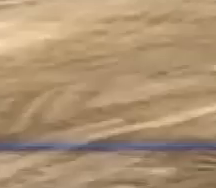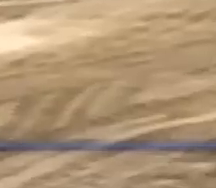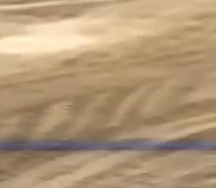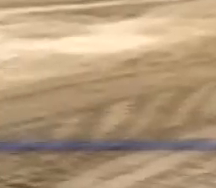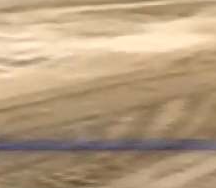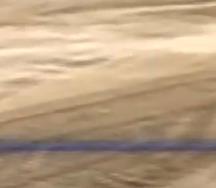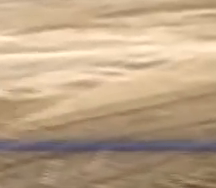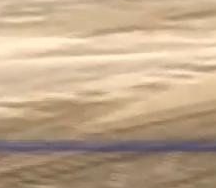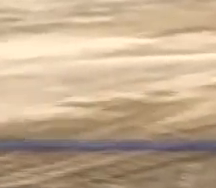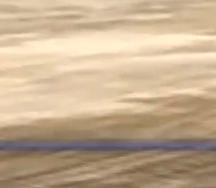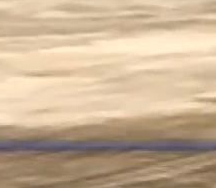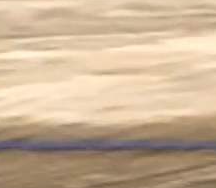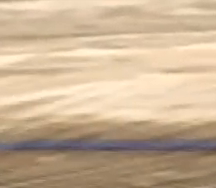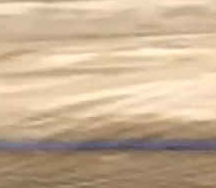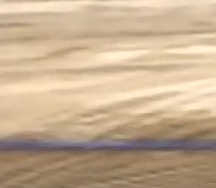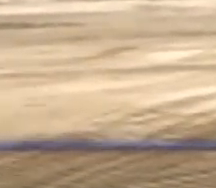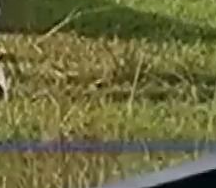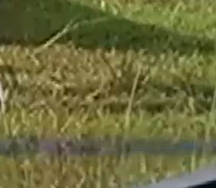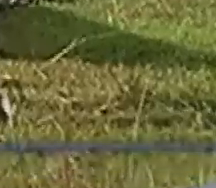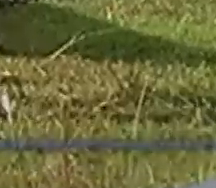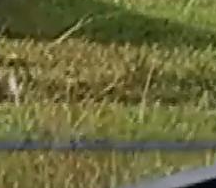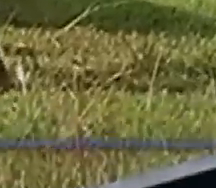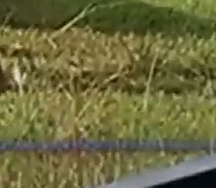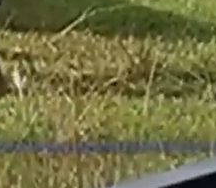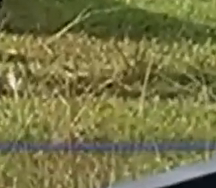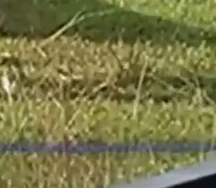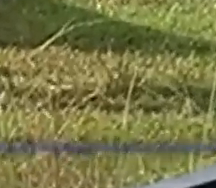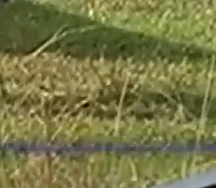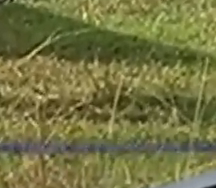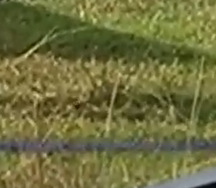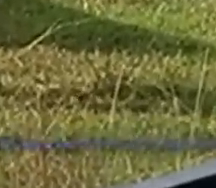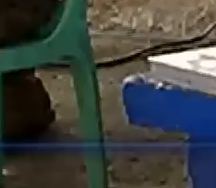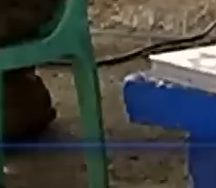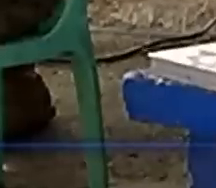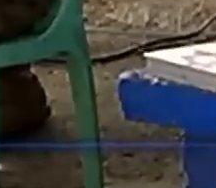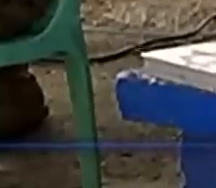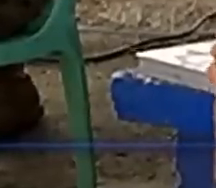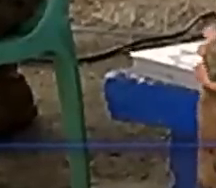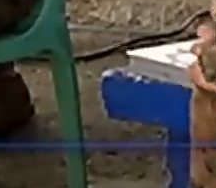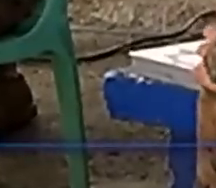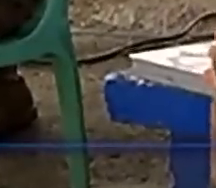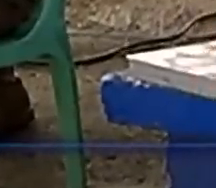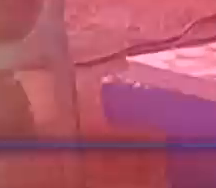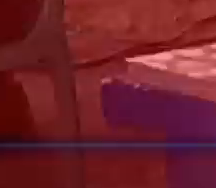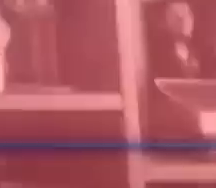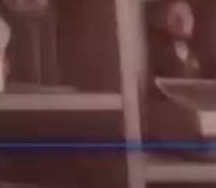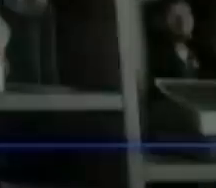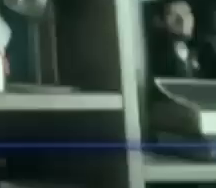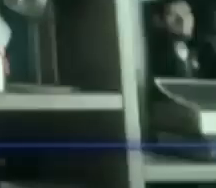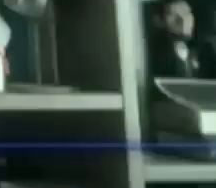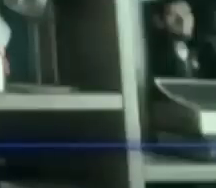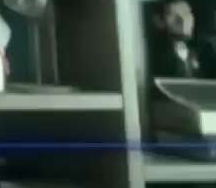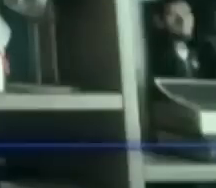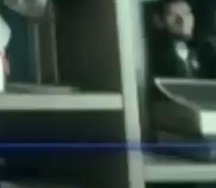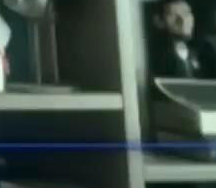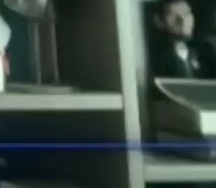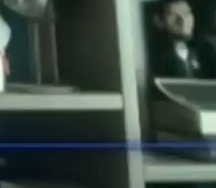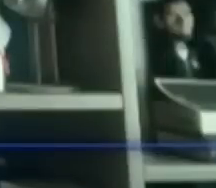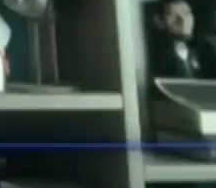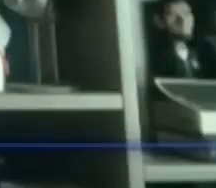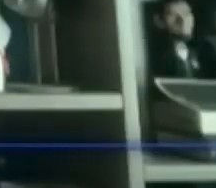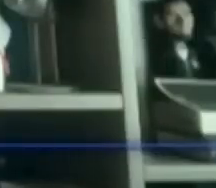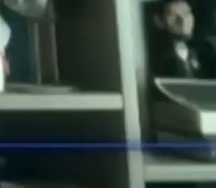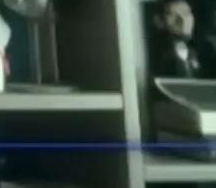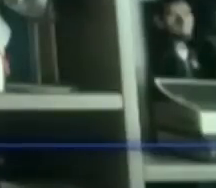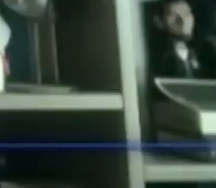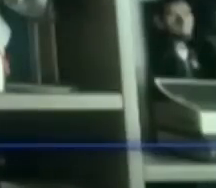bases sa ilalim ng Enhanced Defense Cooperation Agreement or EDCA at posible pang makapigil sa mga nagbabadyang gera. Yung mga ibang bansa o